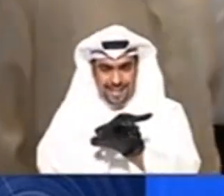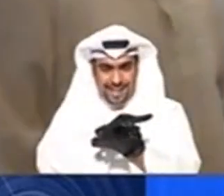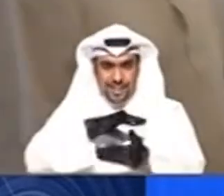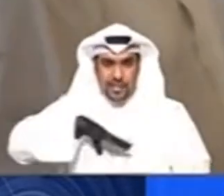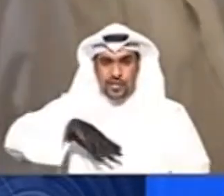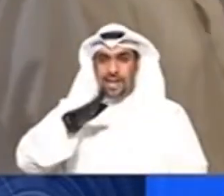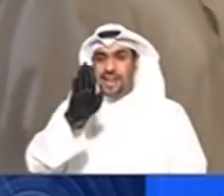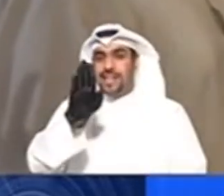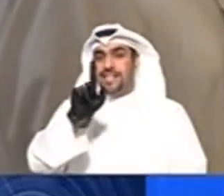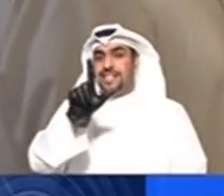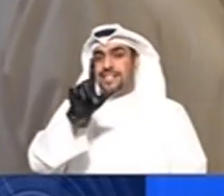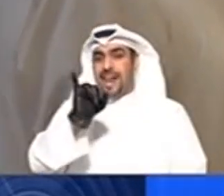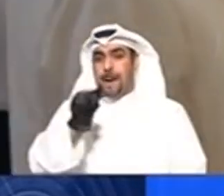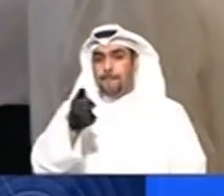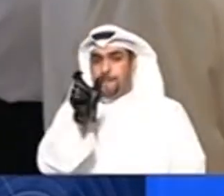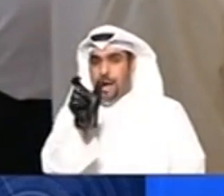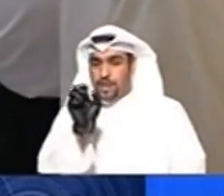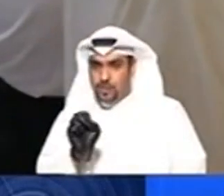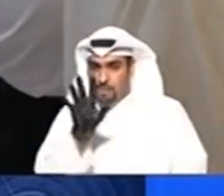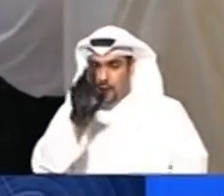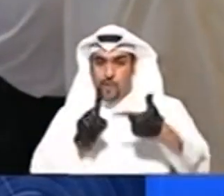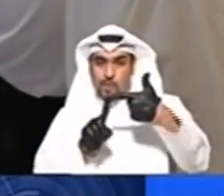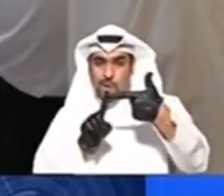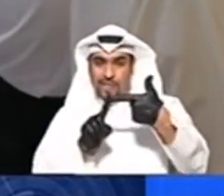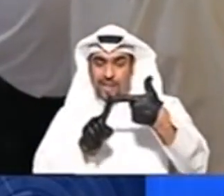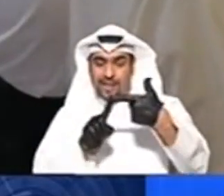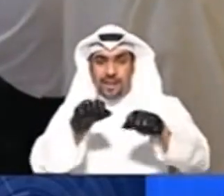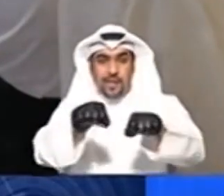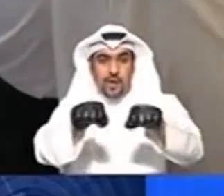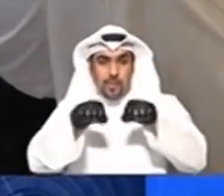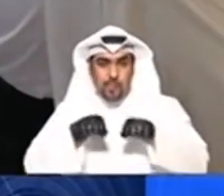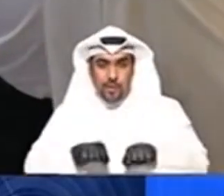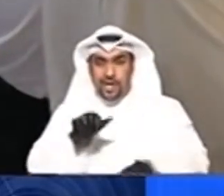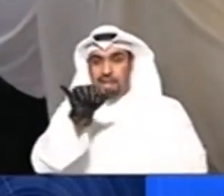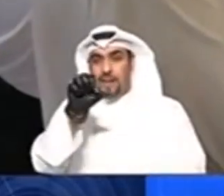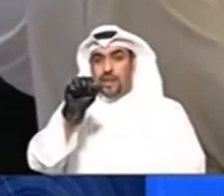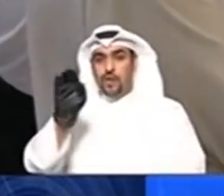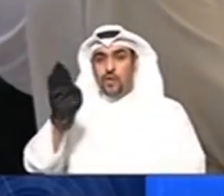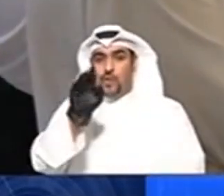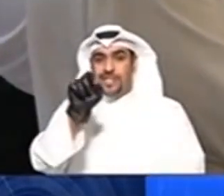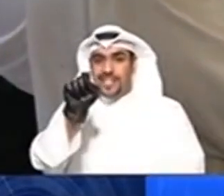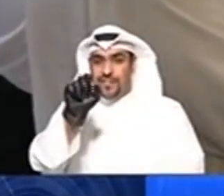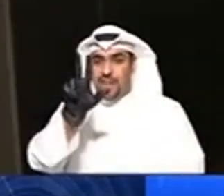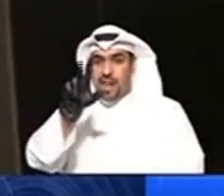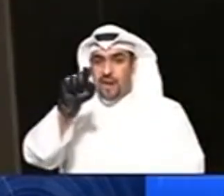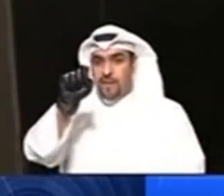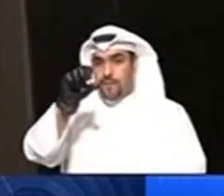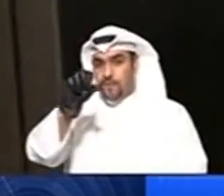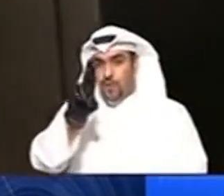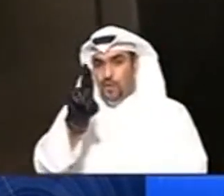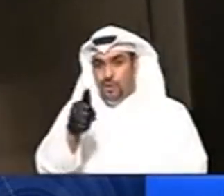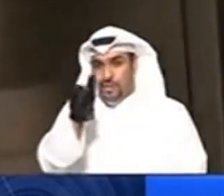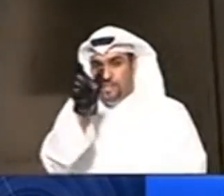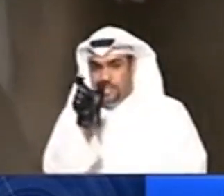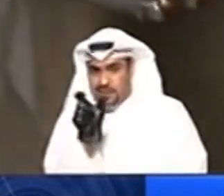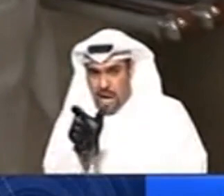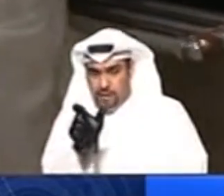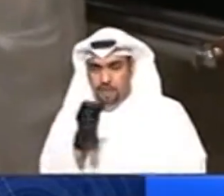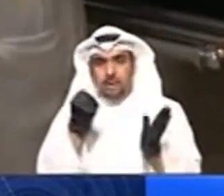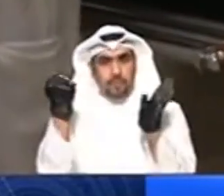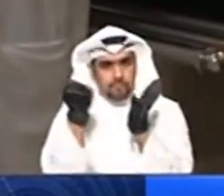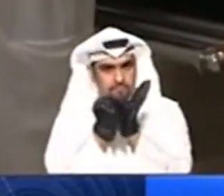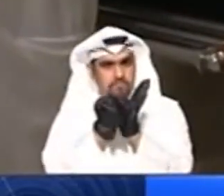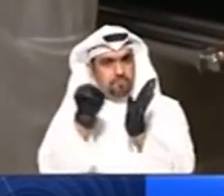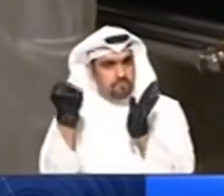العام المهندس يوسف سليمان الفوزان في عملية طلبات التشغيل وإجراءات الموافقات وفق